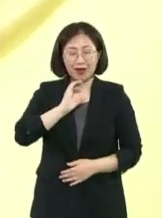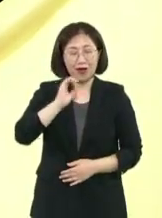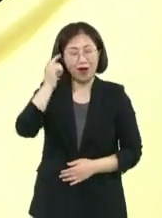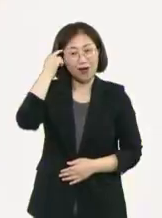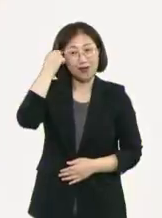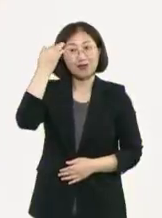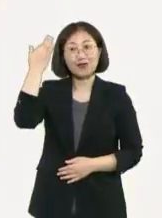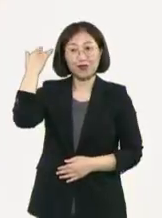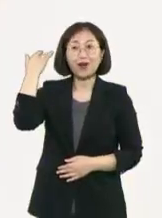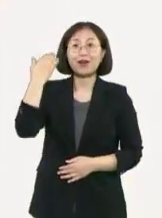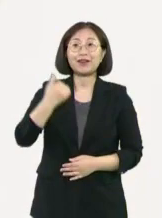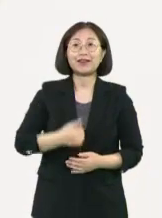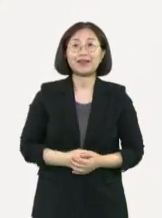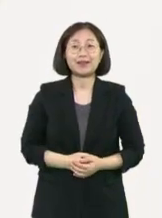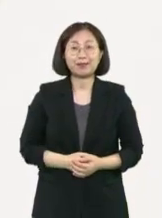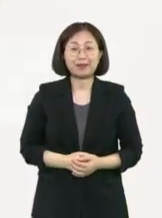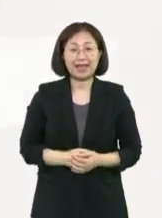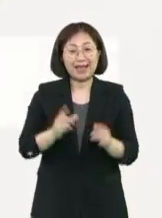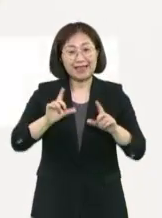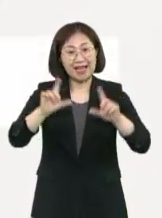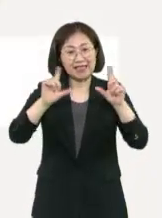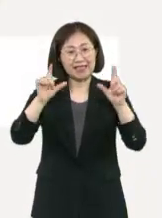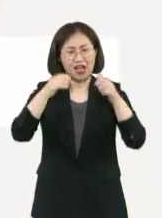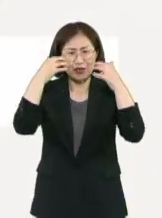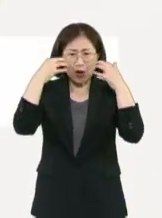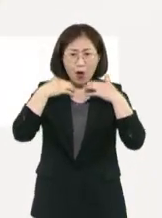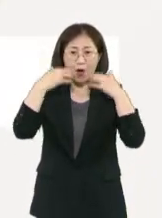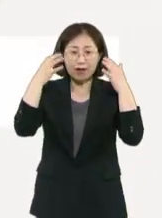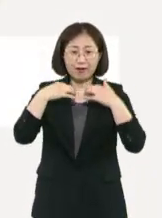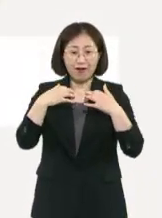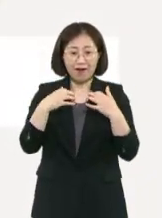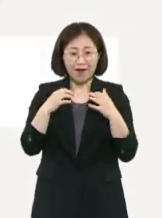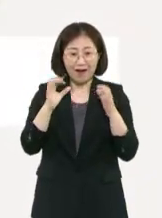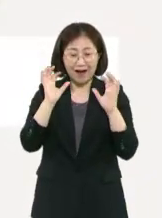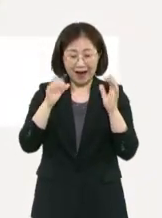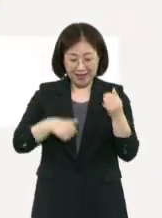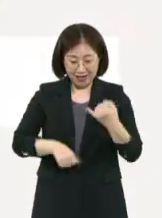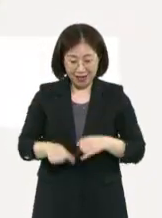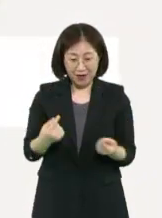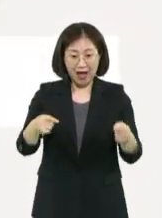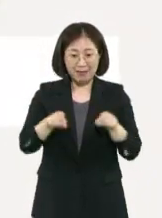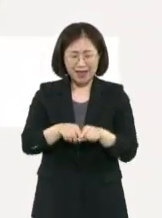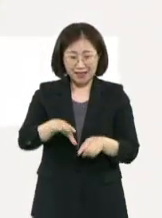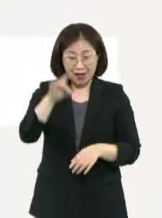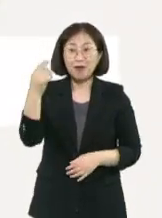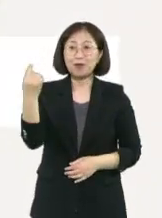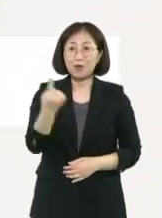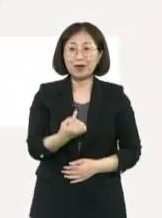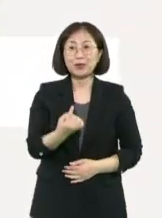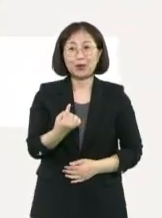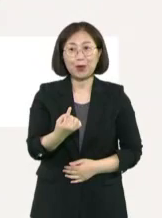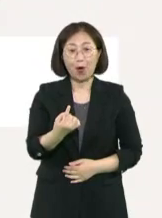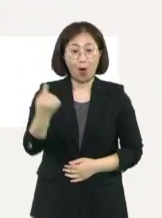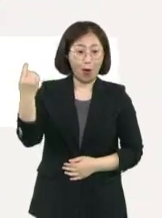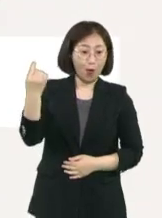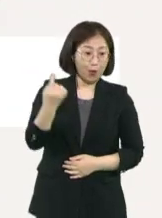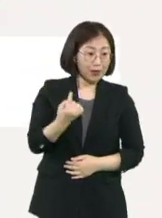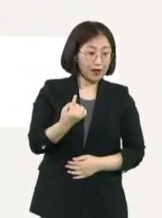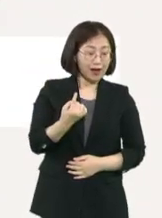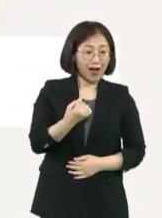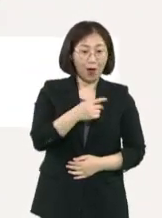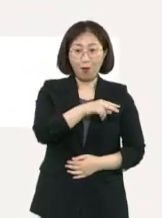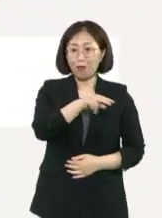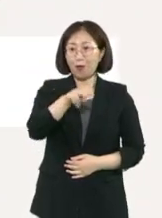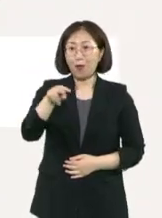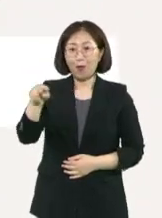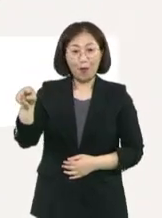만듭니다. 오늘 날씨가 너무 더워서 아이들하고 처음 이곳에 올라왔는데요. 올라오니까